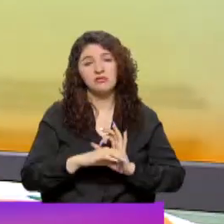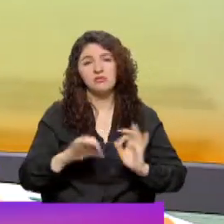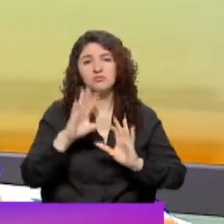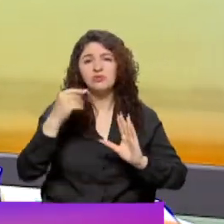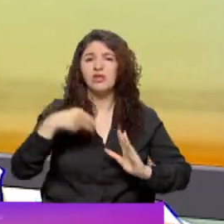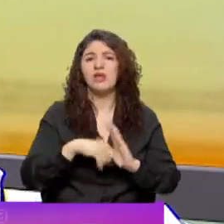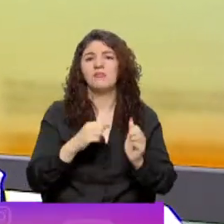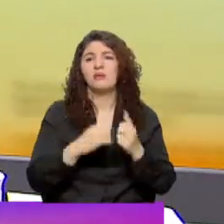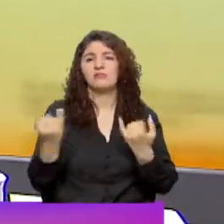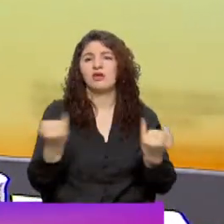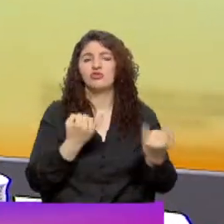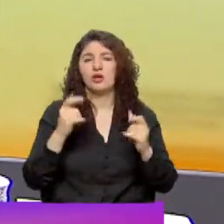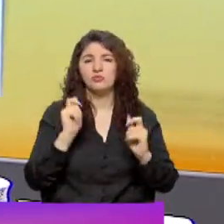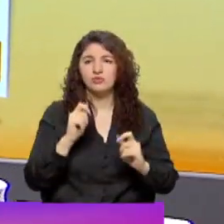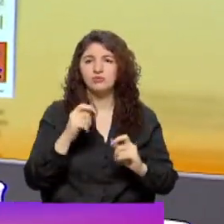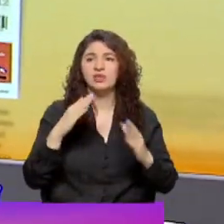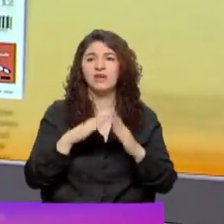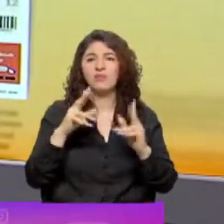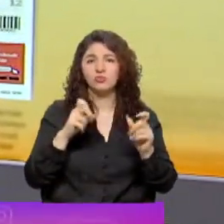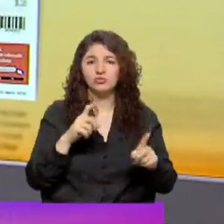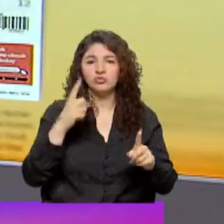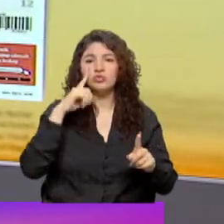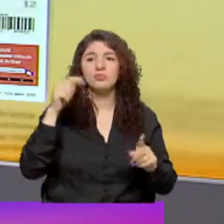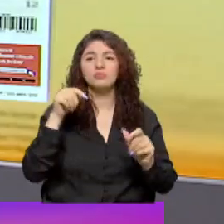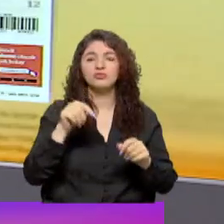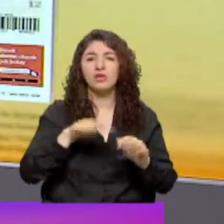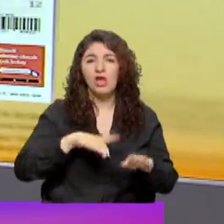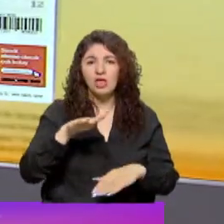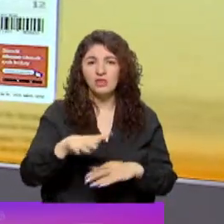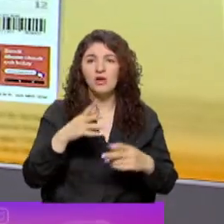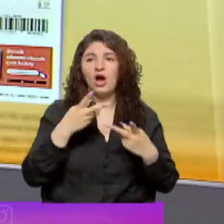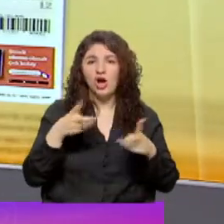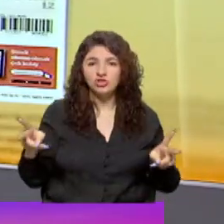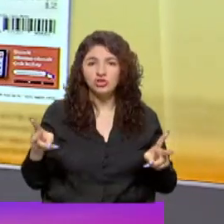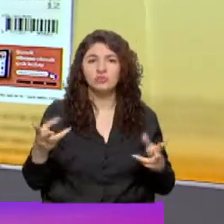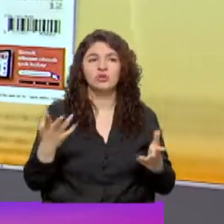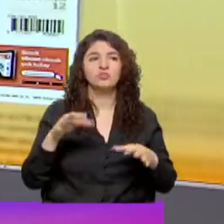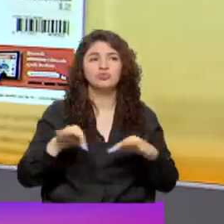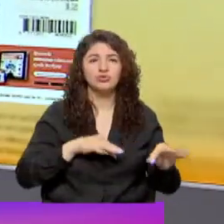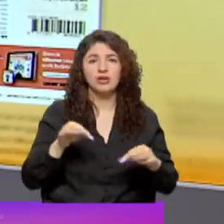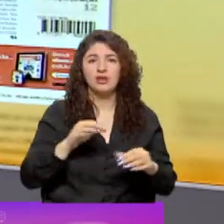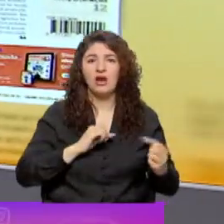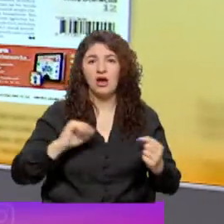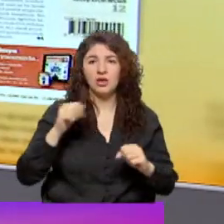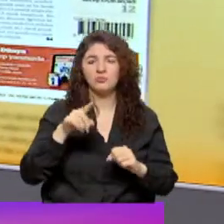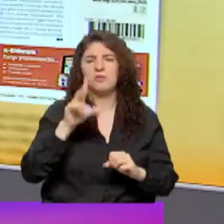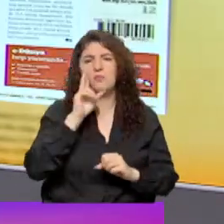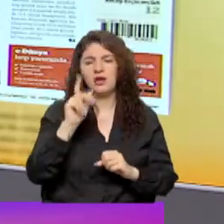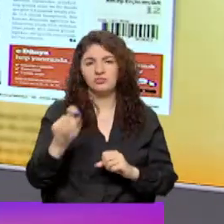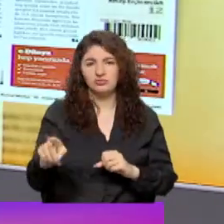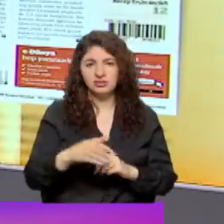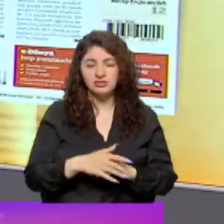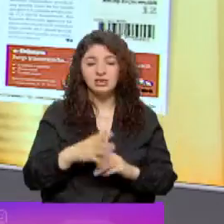Yani bütün detaylarıyla takacağız konut meselesi hükümetin buradaki adımı açılımı müteahhitlerin hareketleri buna